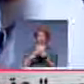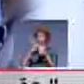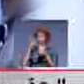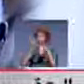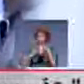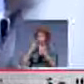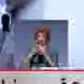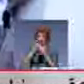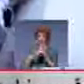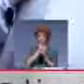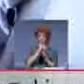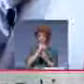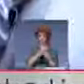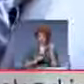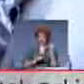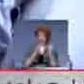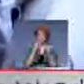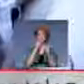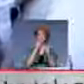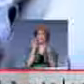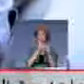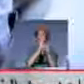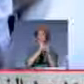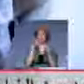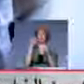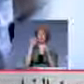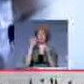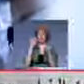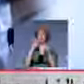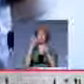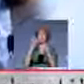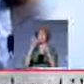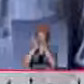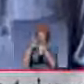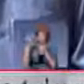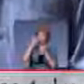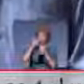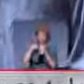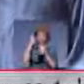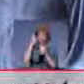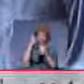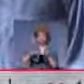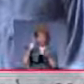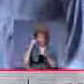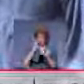4 سنين يعني قعدت طول الشارع هيولع، البيت هيولع.